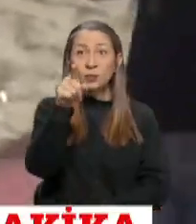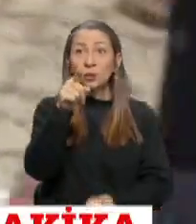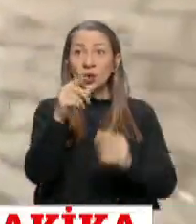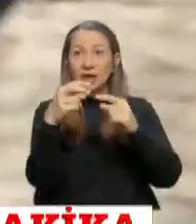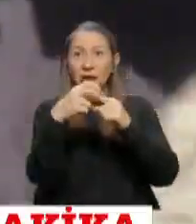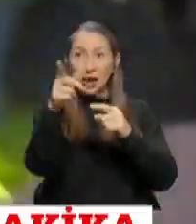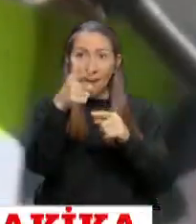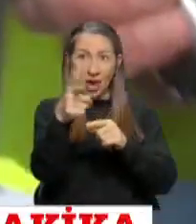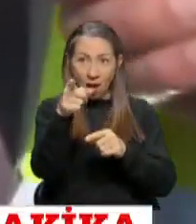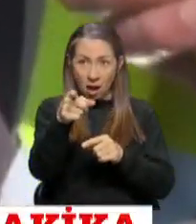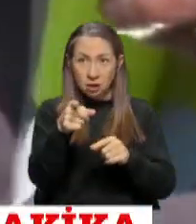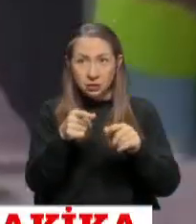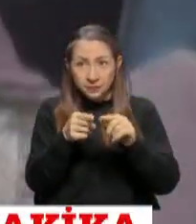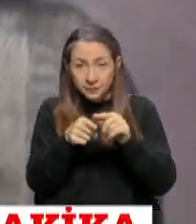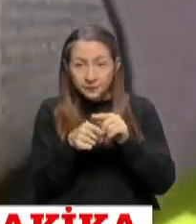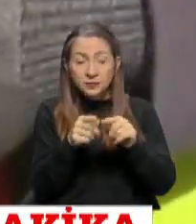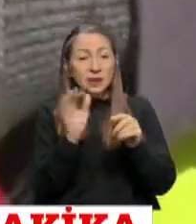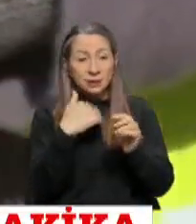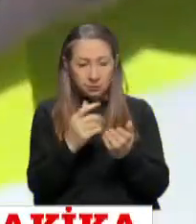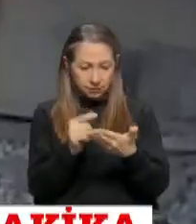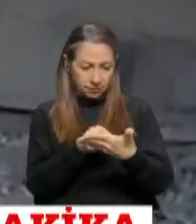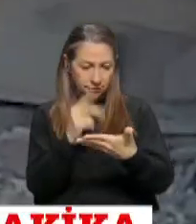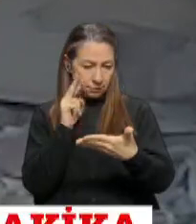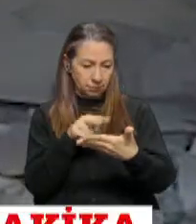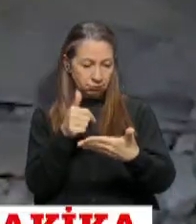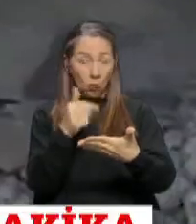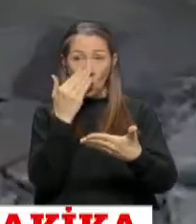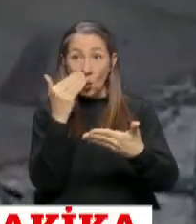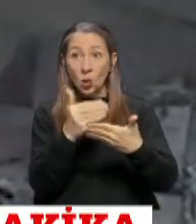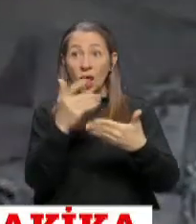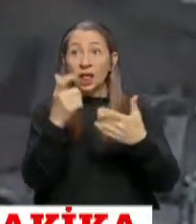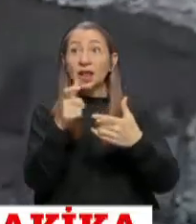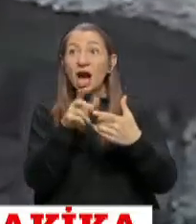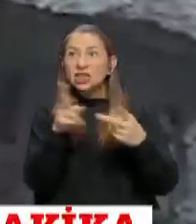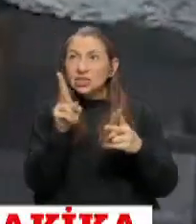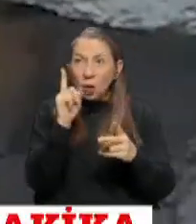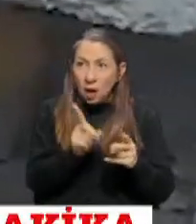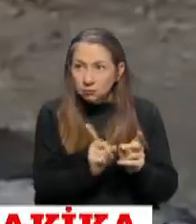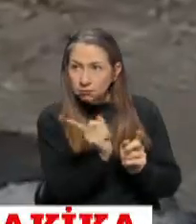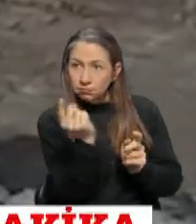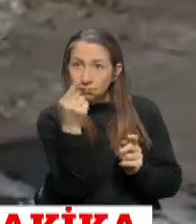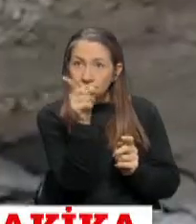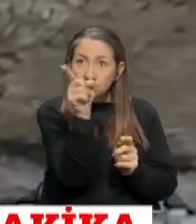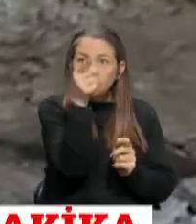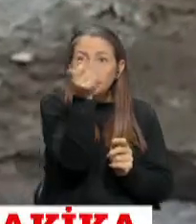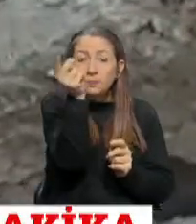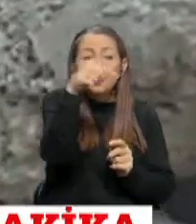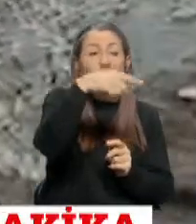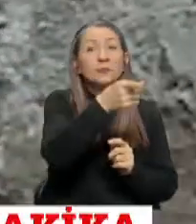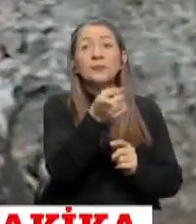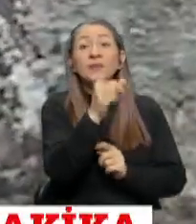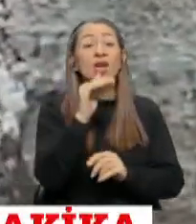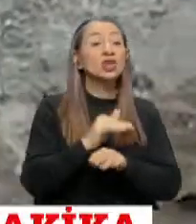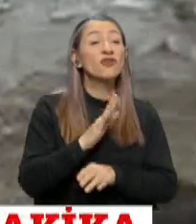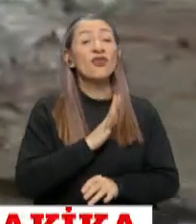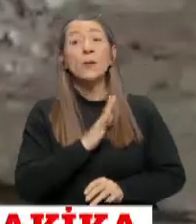kablonun ucundaki kamerası. Bir de görüntüleme cihazımız var orada. Bunu uygun olan açık alanlardan içeriye doğru sokarak işte orada yaşayan bir